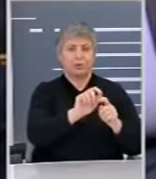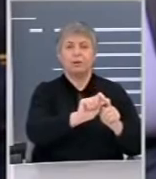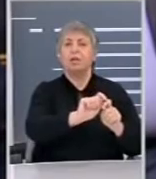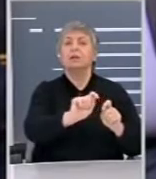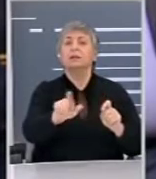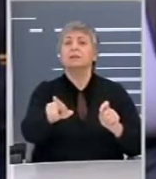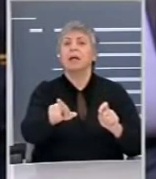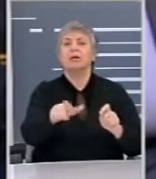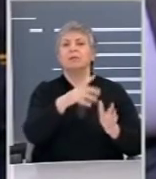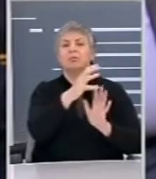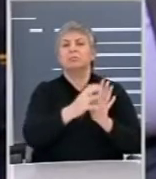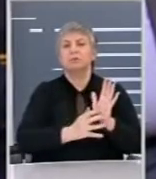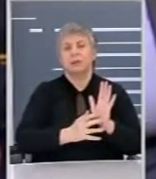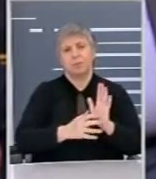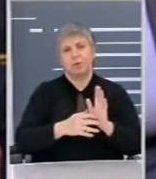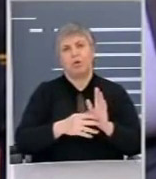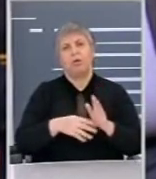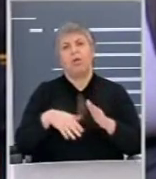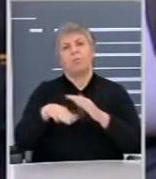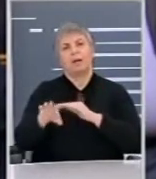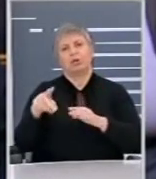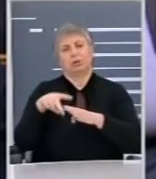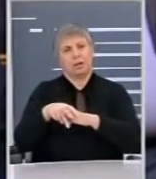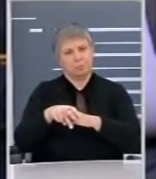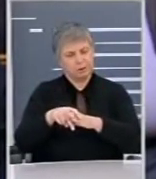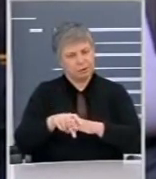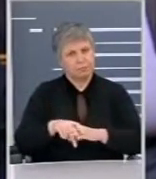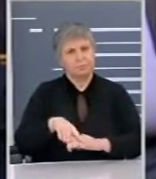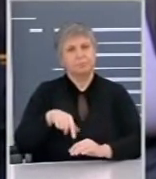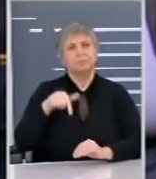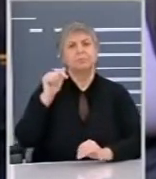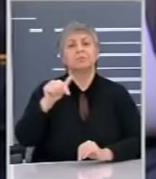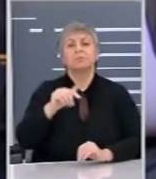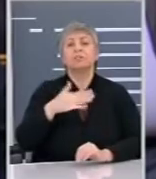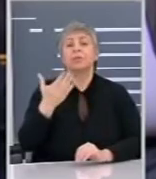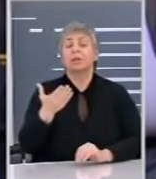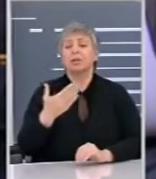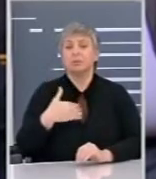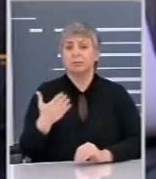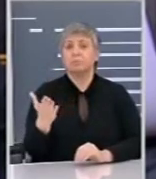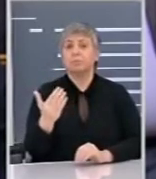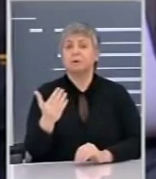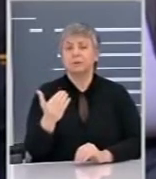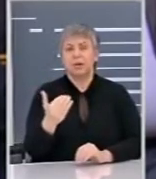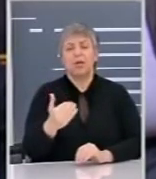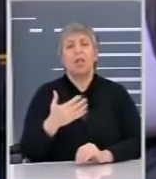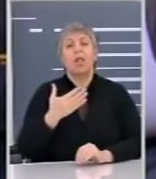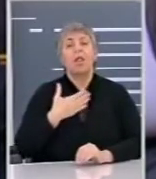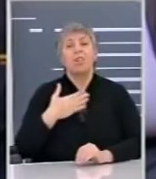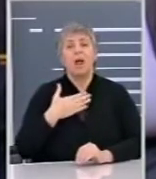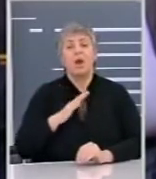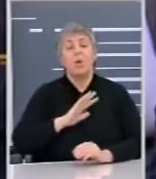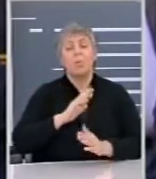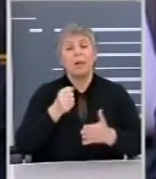Τράπεζα Πειραιός με την οποία ετάται την χορήγηση το αργότερο μέχρι τις 10-11 της σχετικής